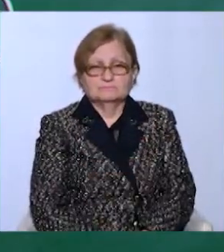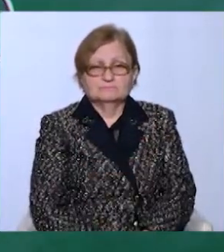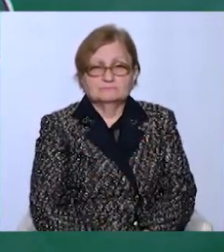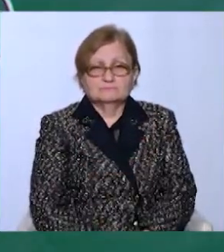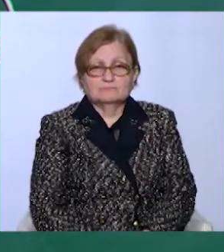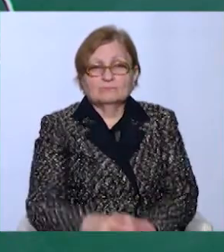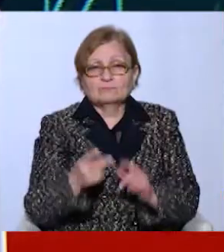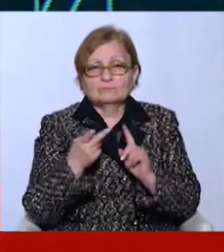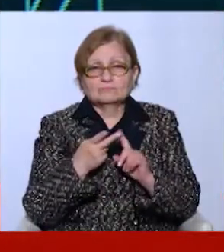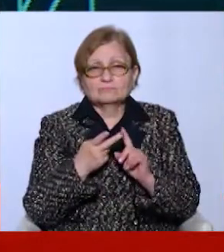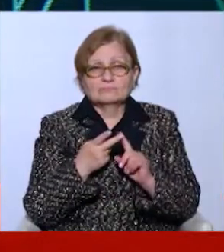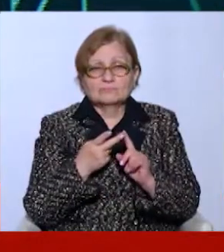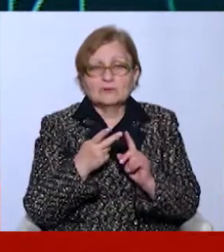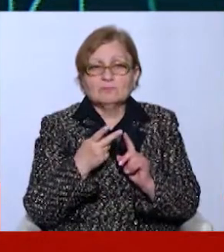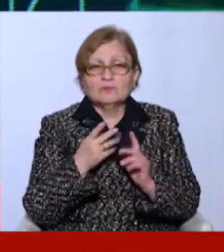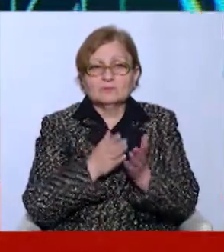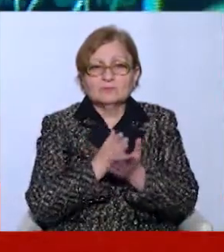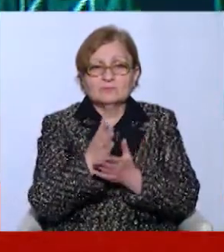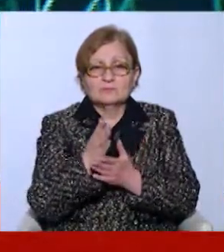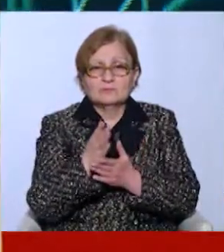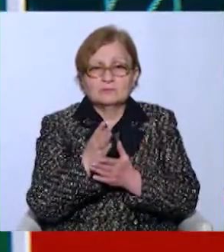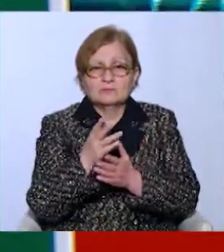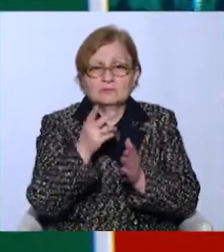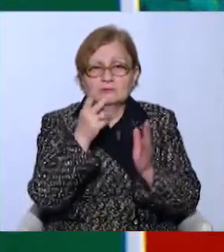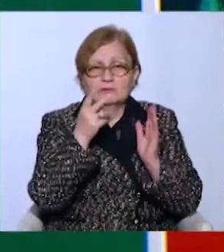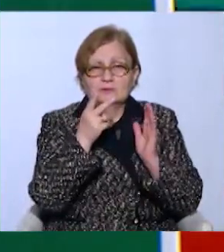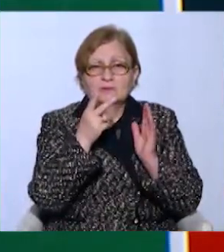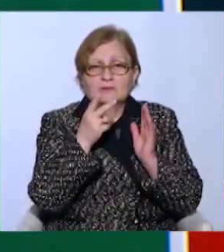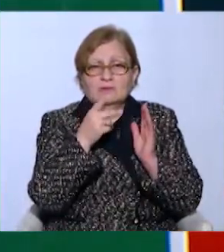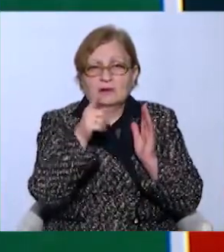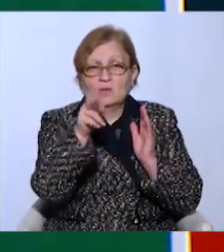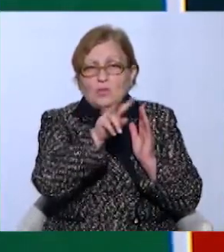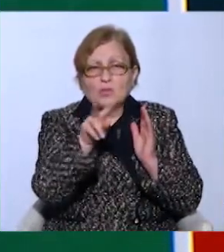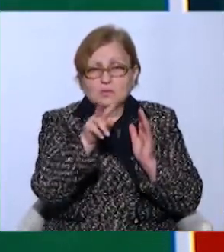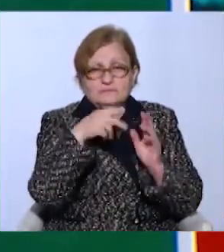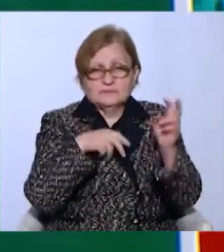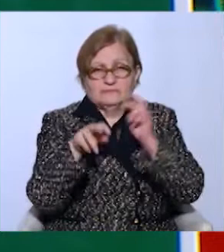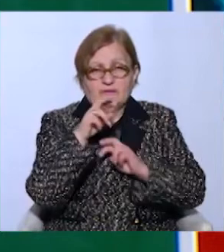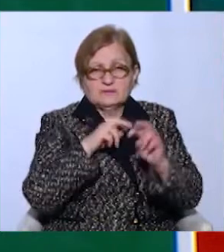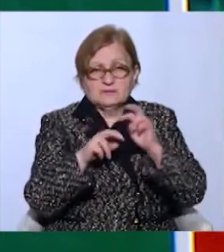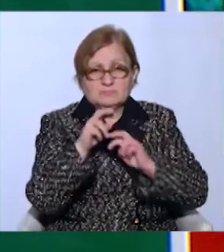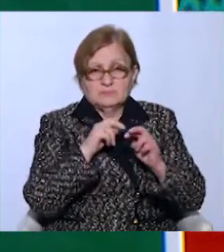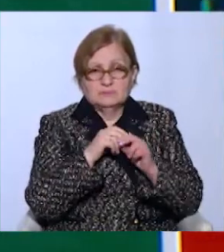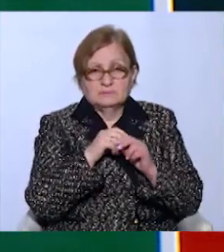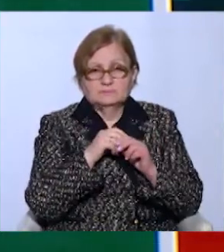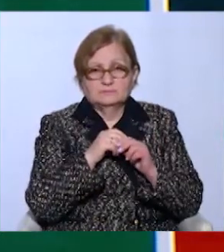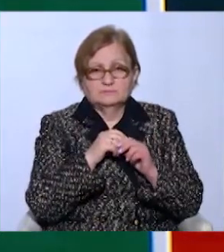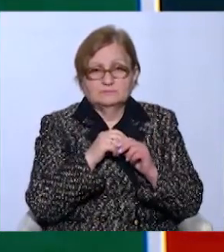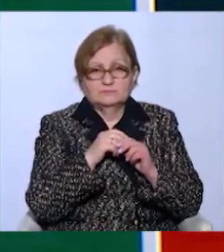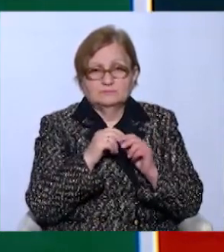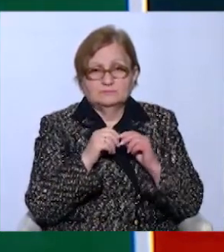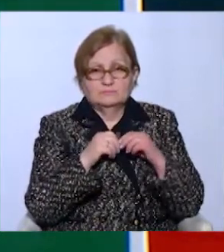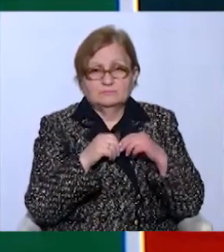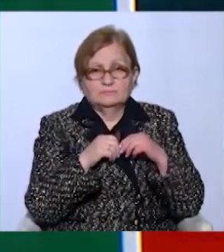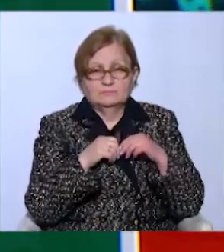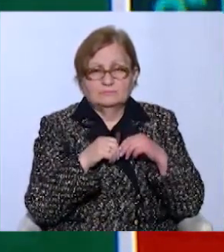მაშ მეორე ვარიანტი რა არის 21-ისა და 41-ს ვეძებ ხო აი ამ ორი რიცხვის აქ ტყვილა გავაკეთე